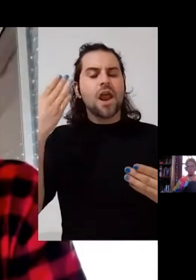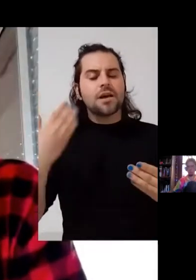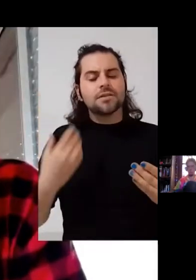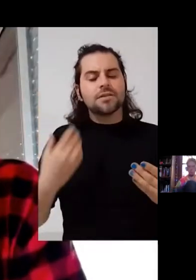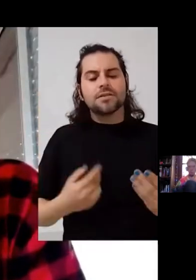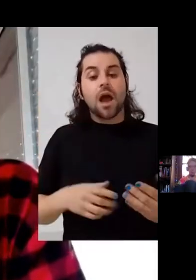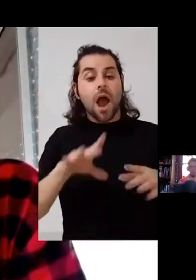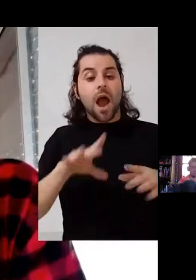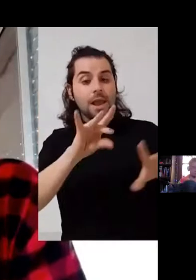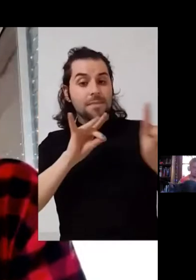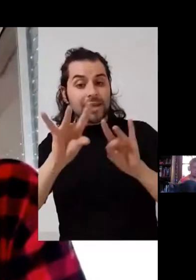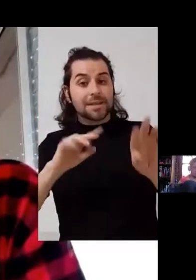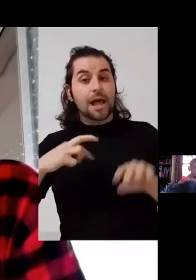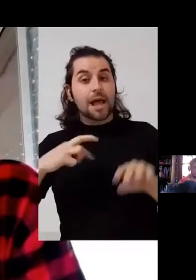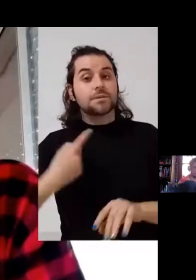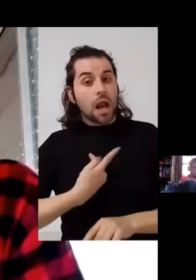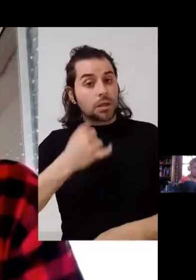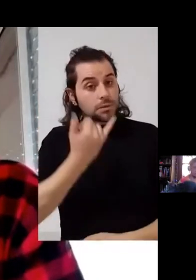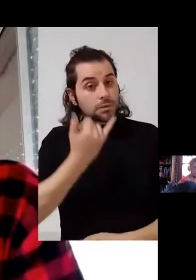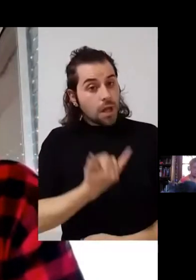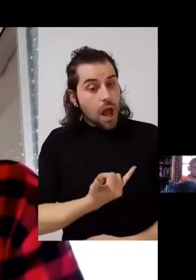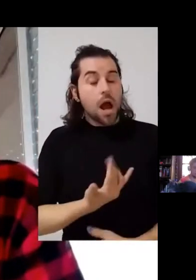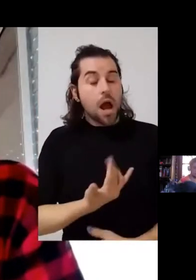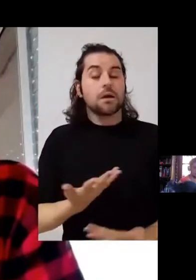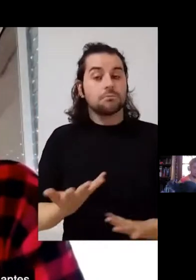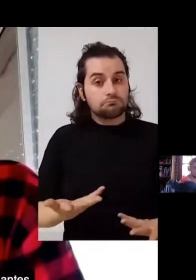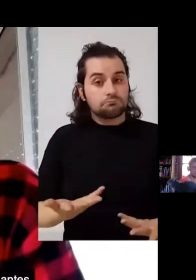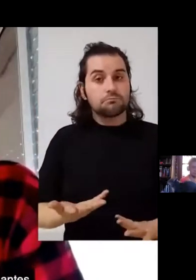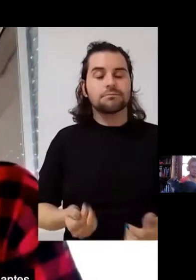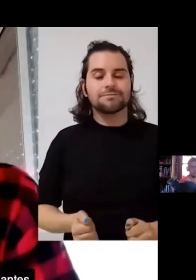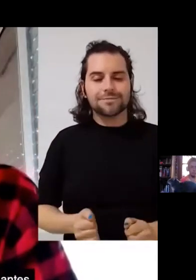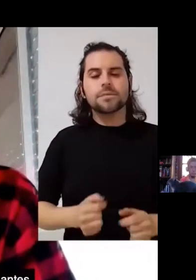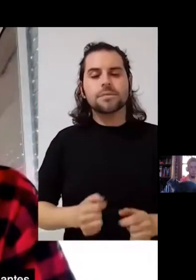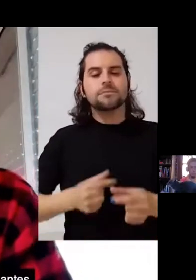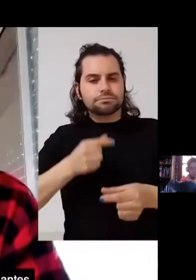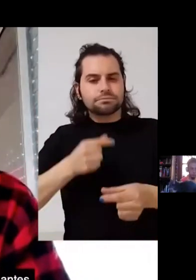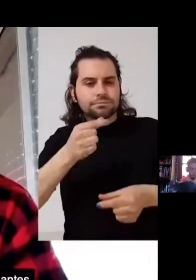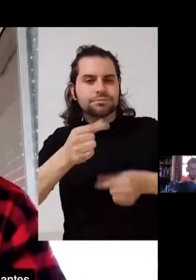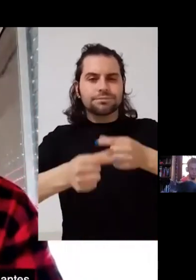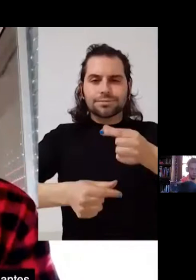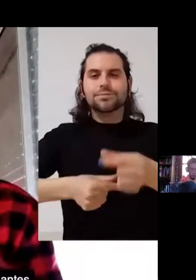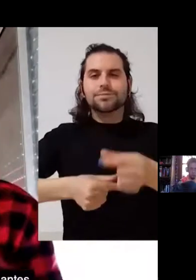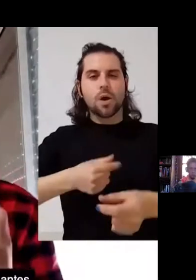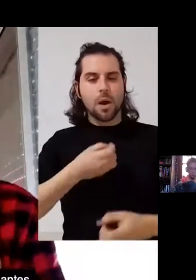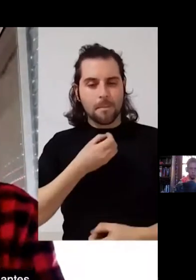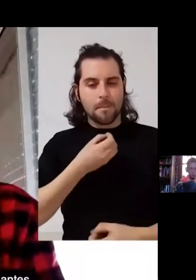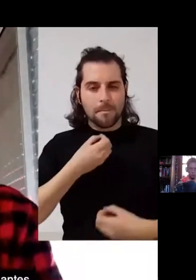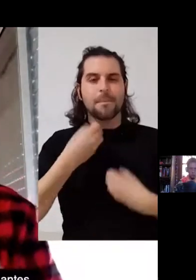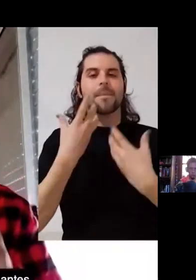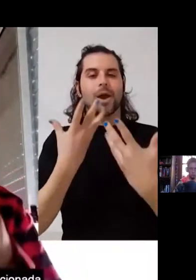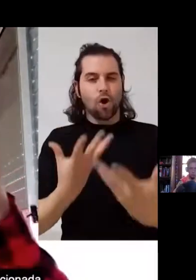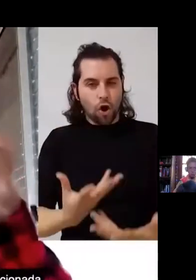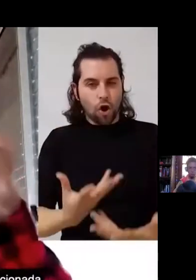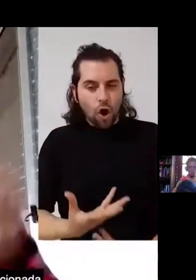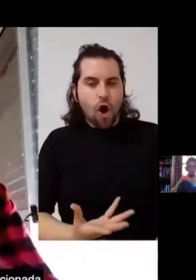ou non de participer de cette vie politique, parmi d'autres variables. Alors, on considère